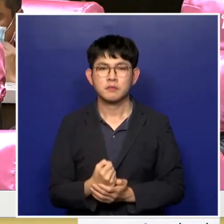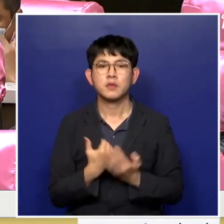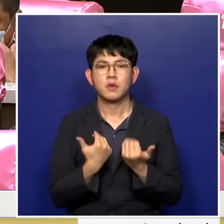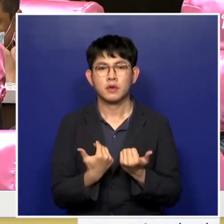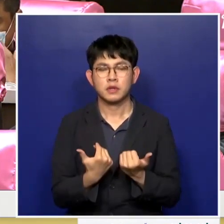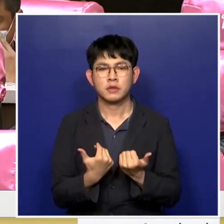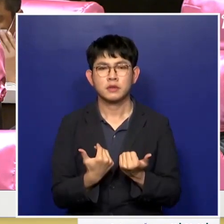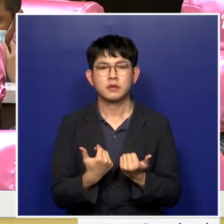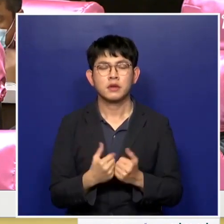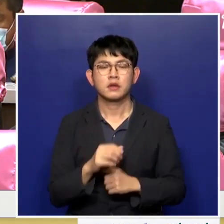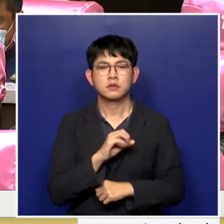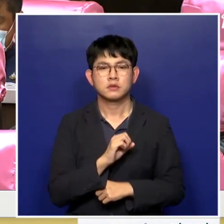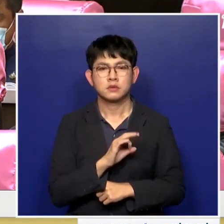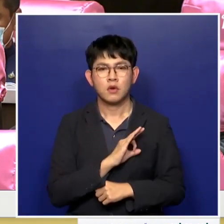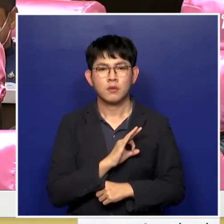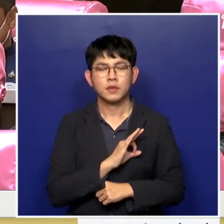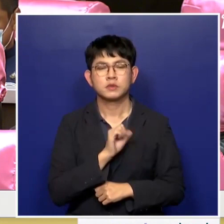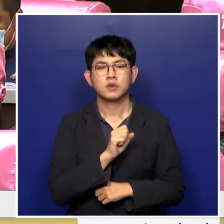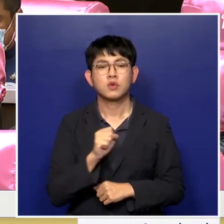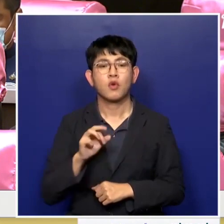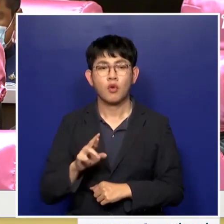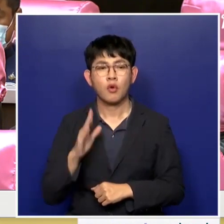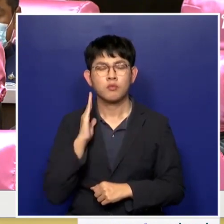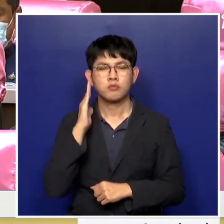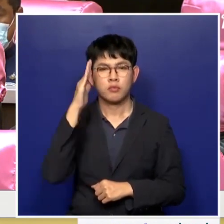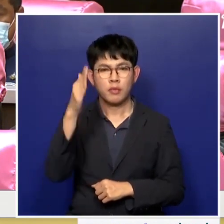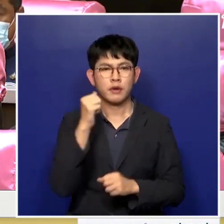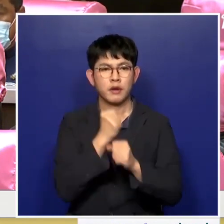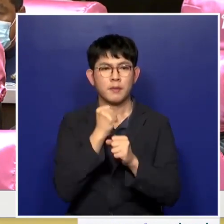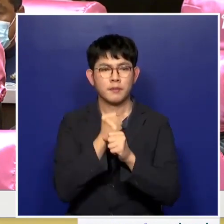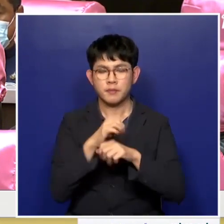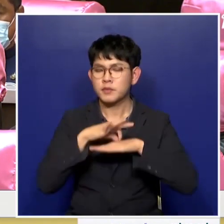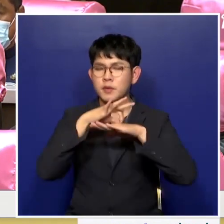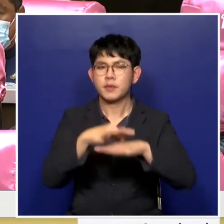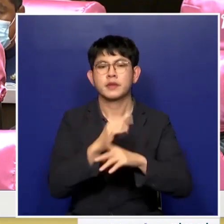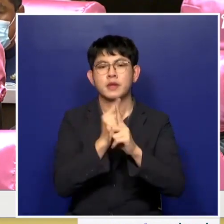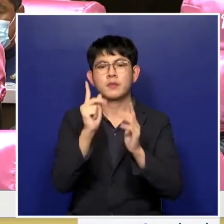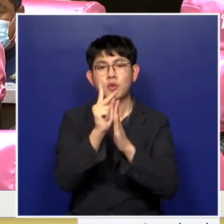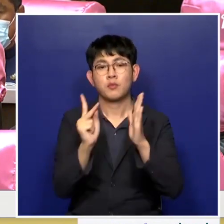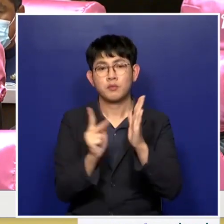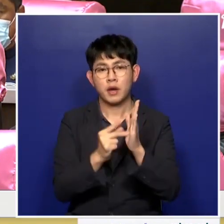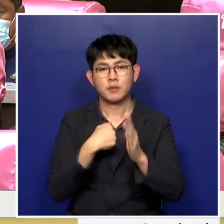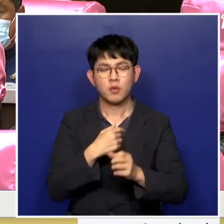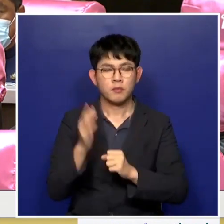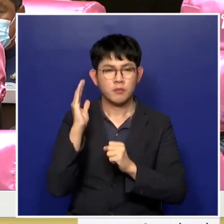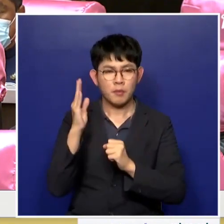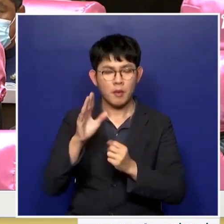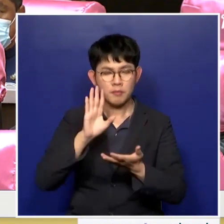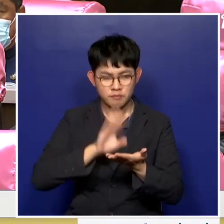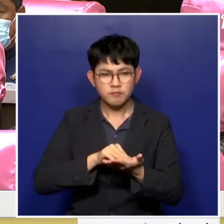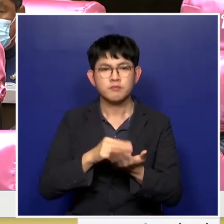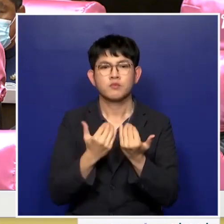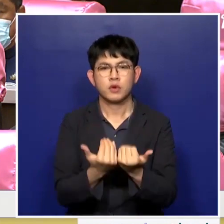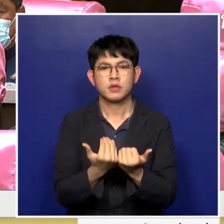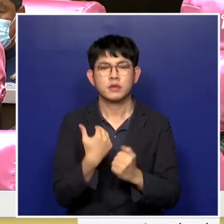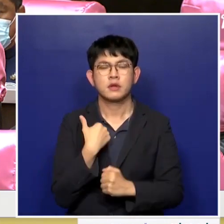คู่สมรสเป็นหุ้นส่วนผู้จัดการห้างหุ้นส่วนจำกัดรีบุญเรืองวัฒนาได้รับชำระเงินลงหุ้นเป็นจำนวน